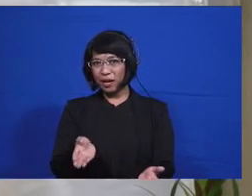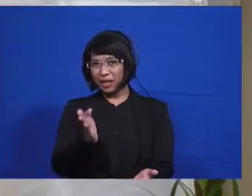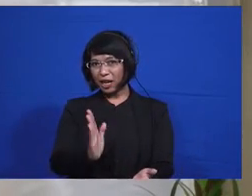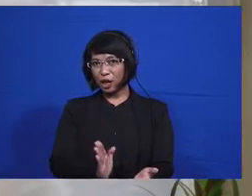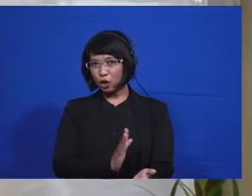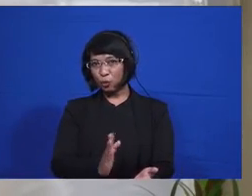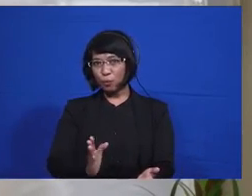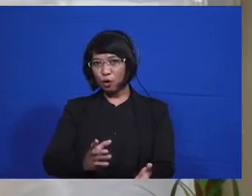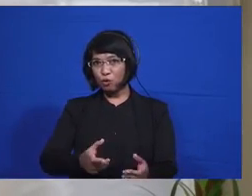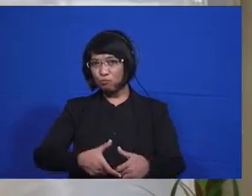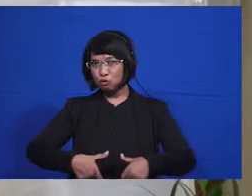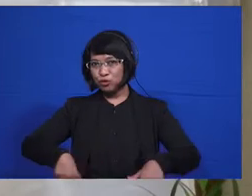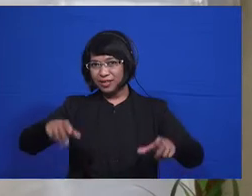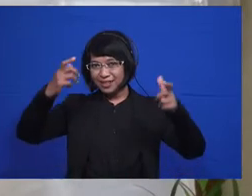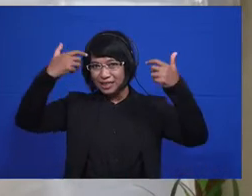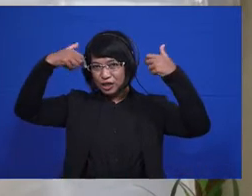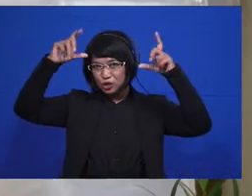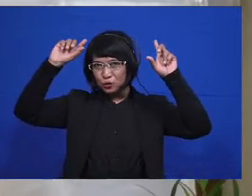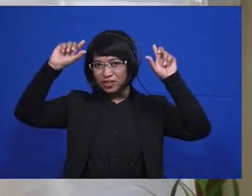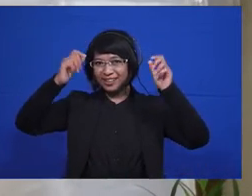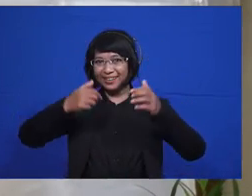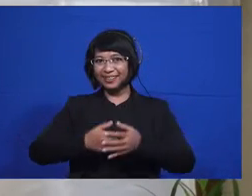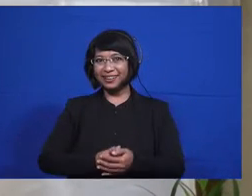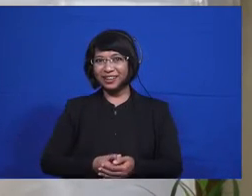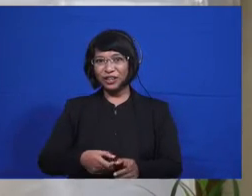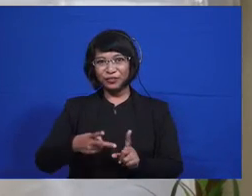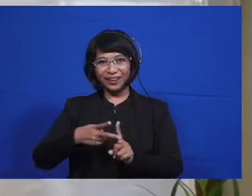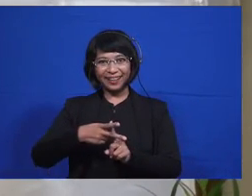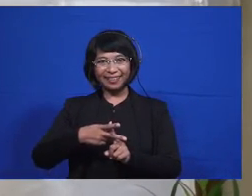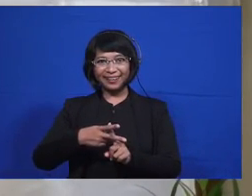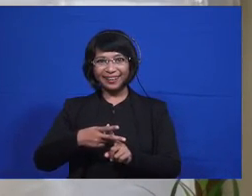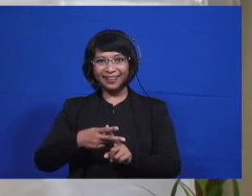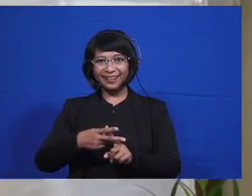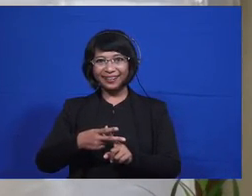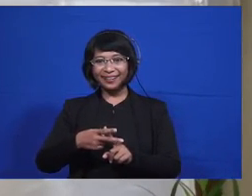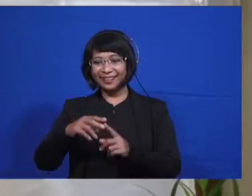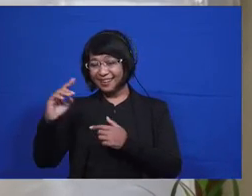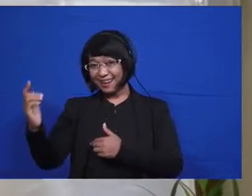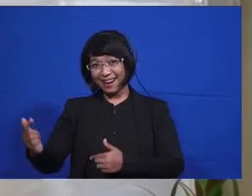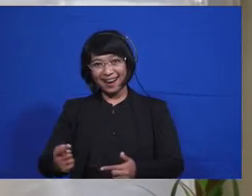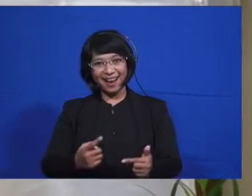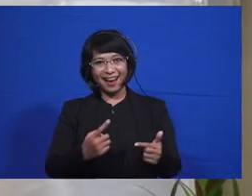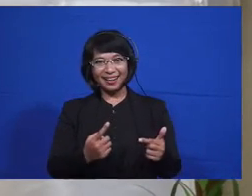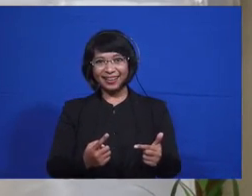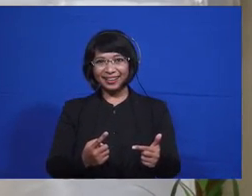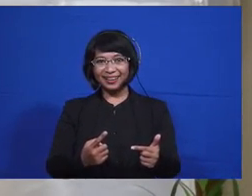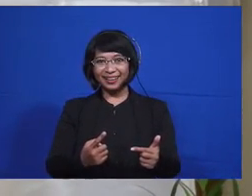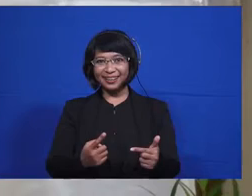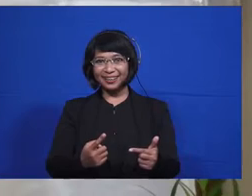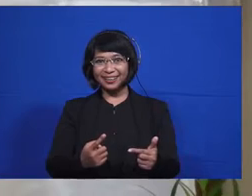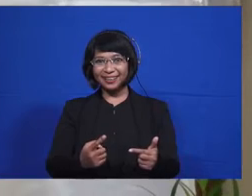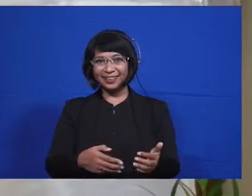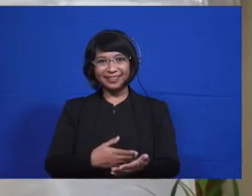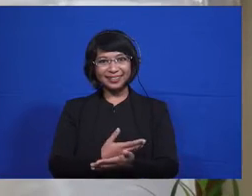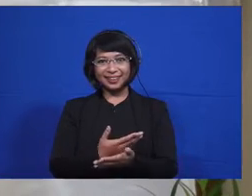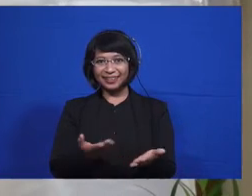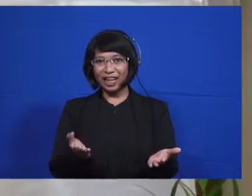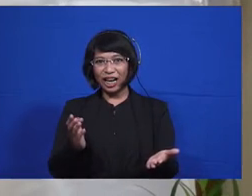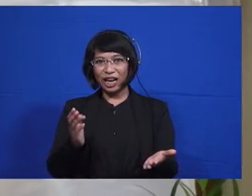Bruder, Suster, Frater yang hadir, serta Bapak